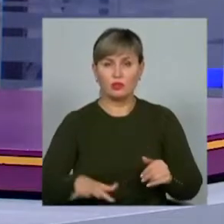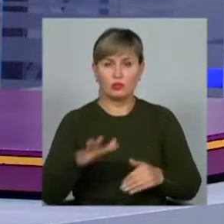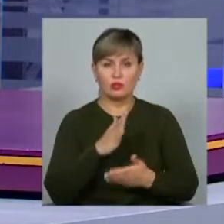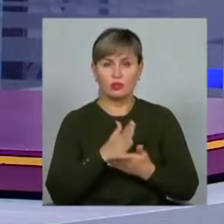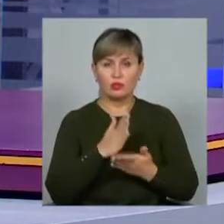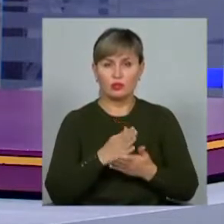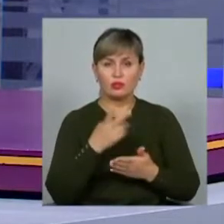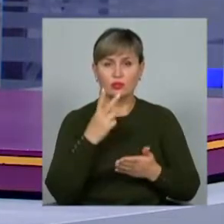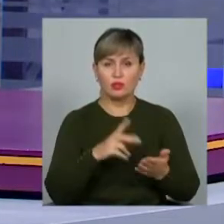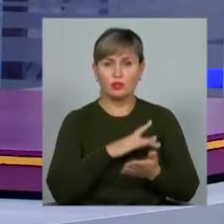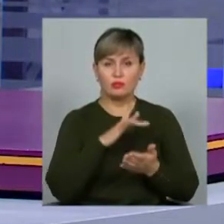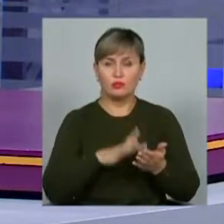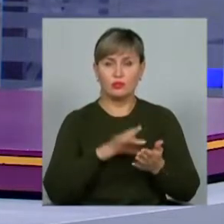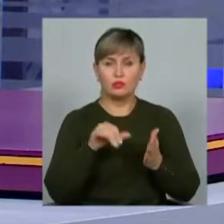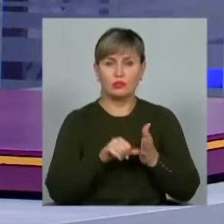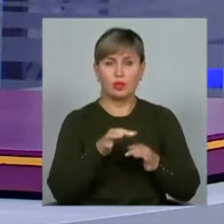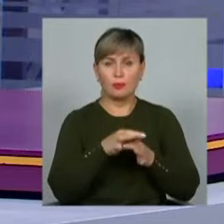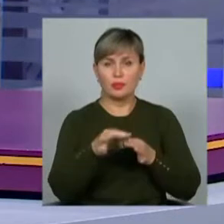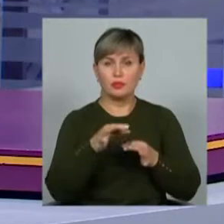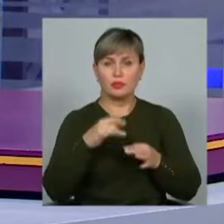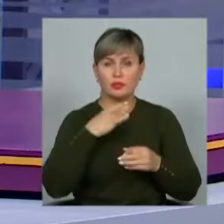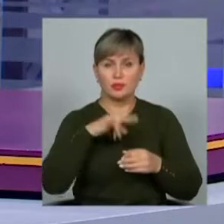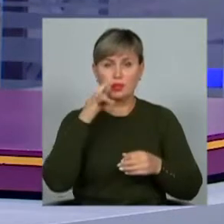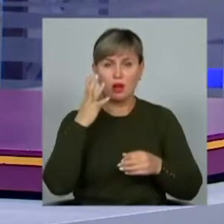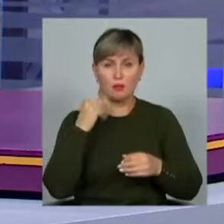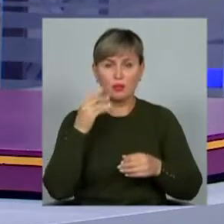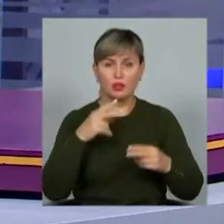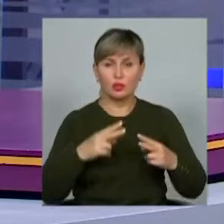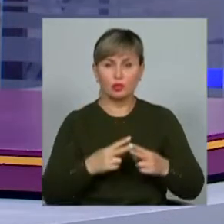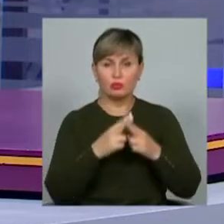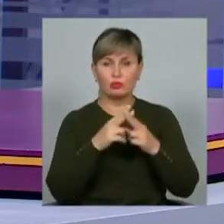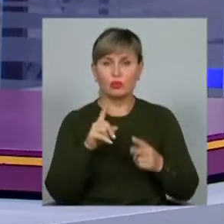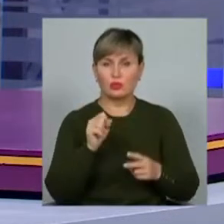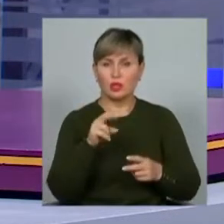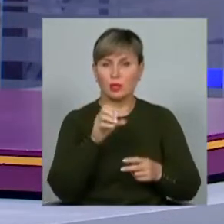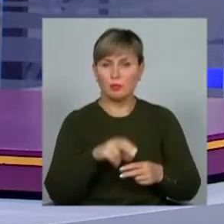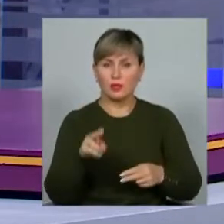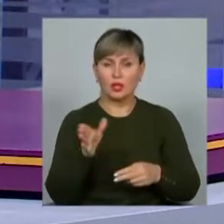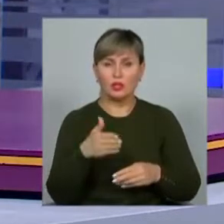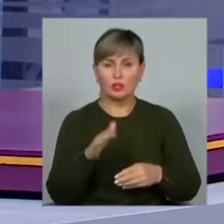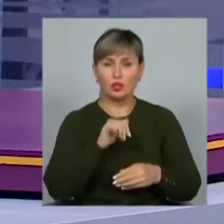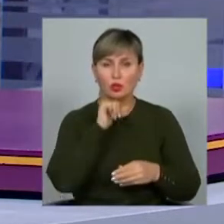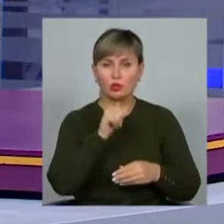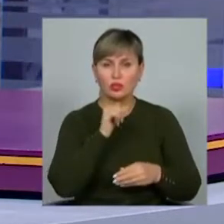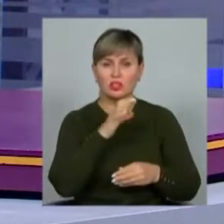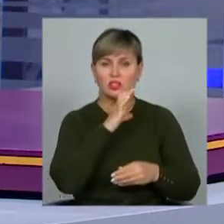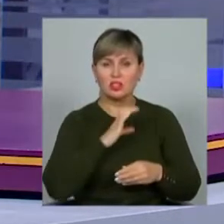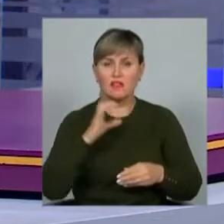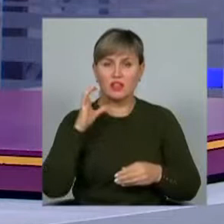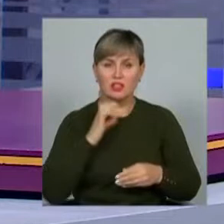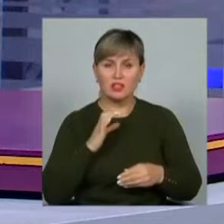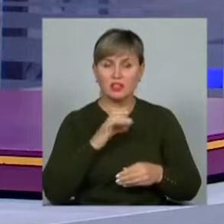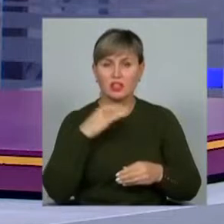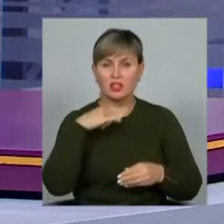находятся 2 мегаполиса и 6 областей Казахстана. Это Алматы, Нур-Султан, Западно-Казахстанская, Атырауская, Кустанайская,